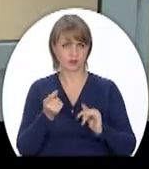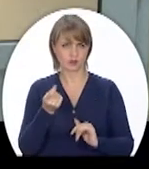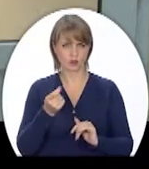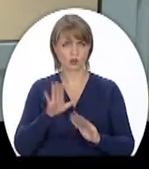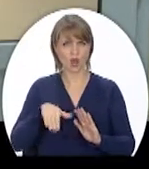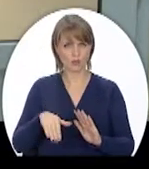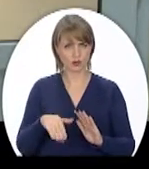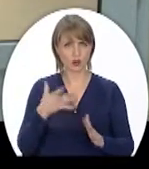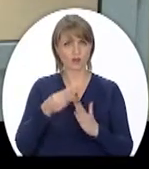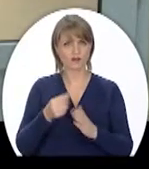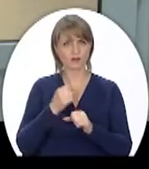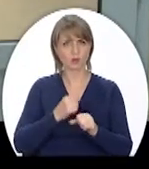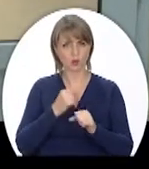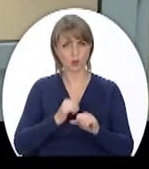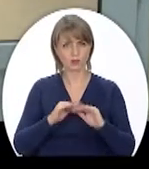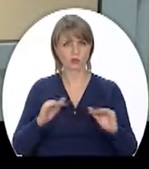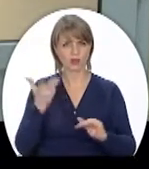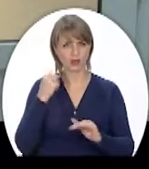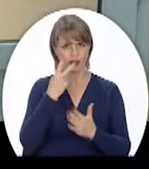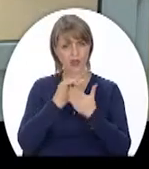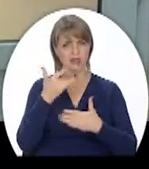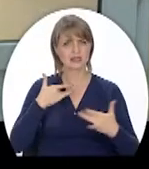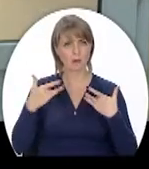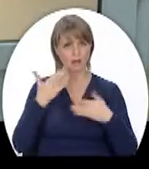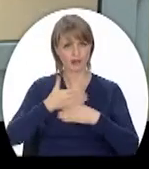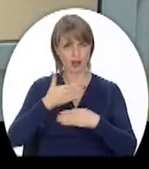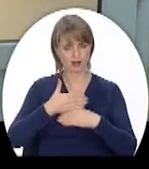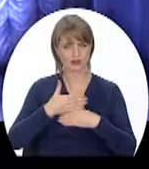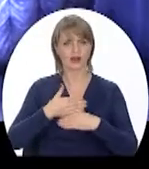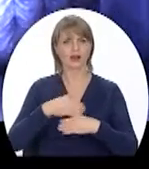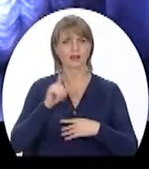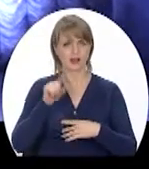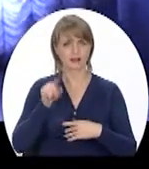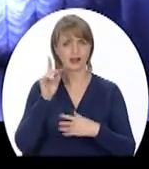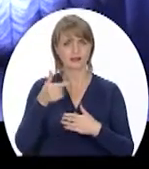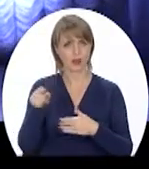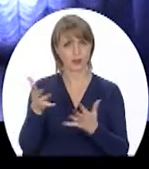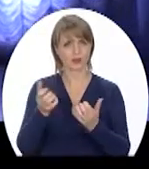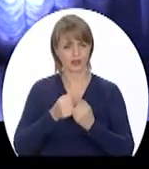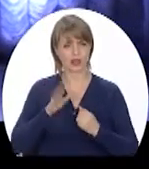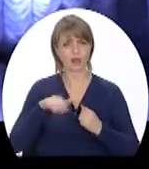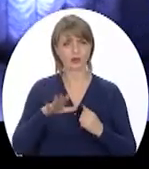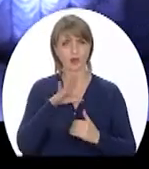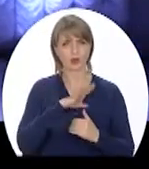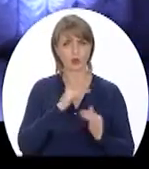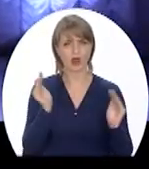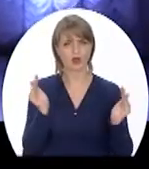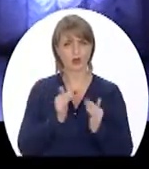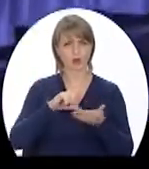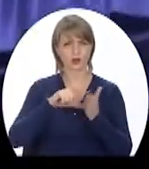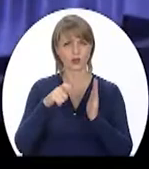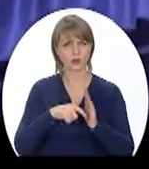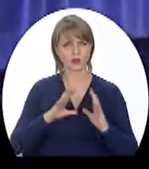потом только своим трудом ребята, когда сыграли спектакль, тогда нас там приняли. Затем были крохотное